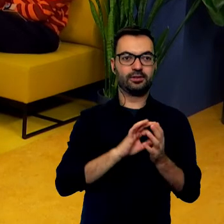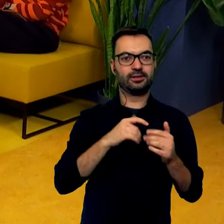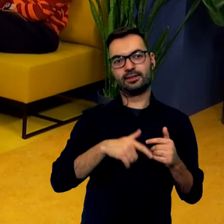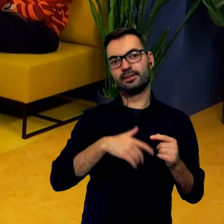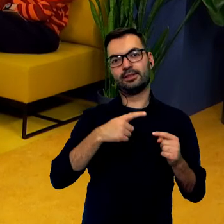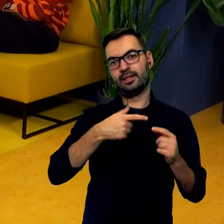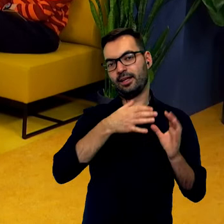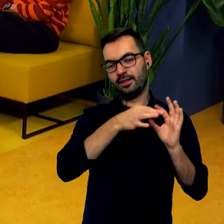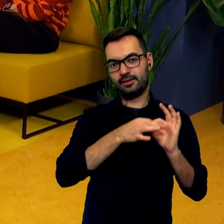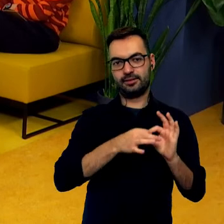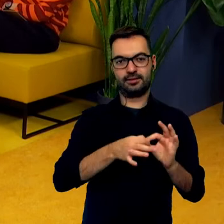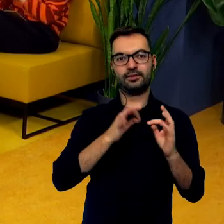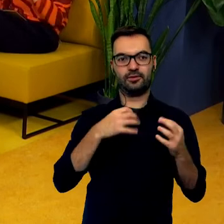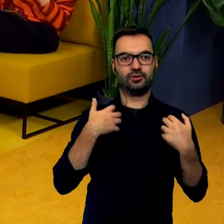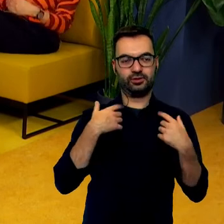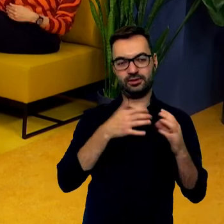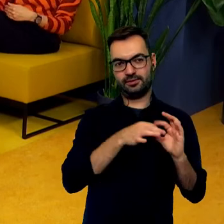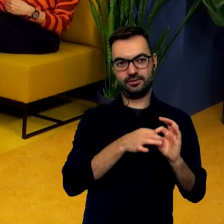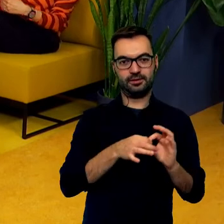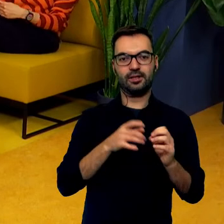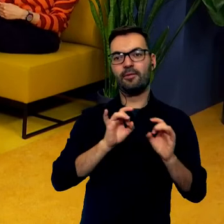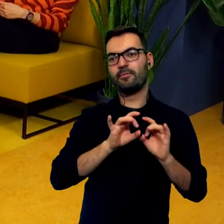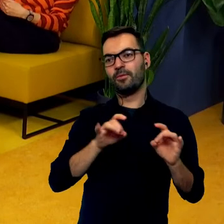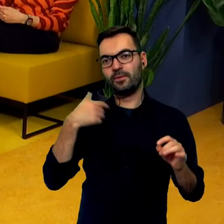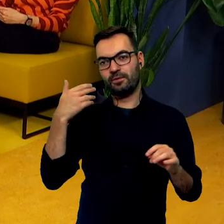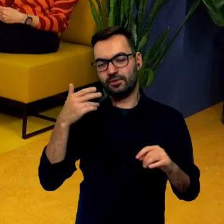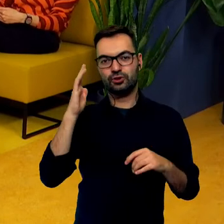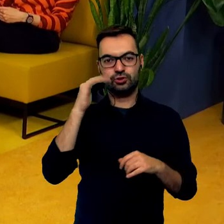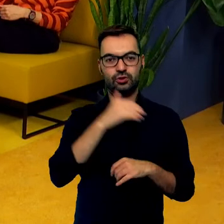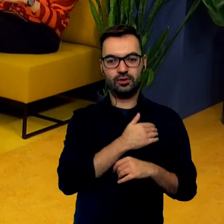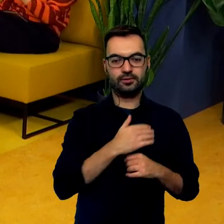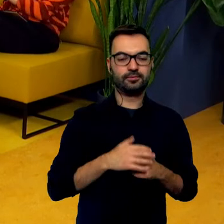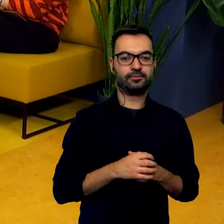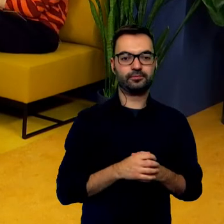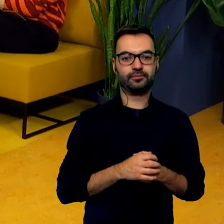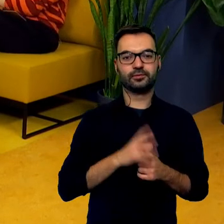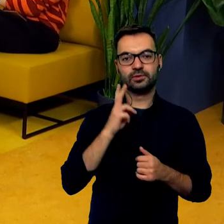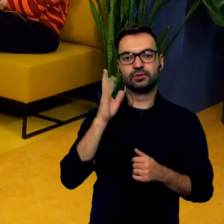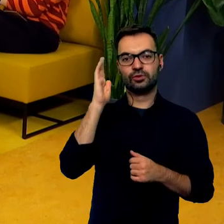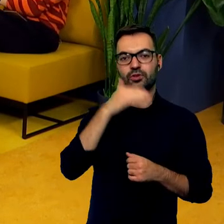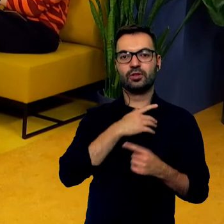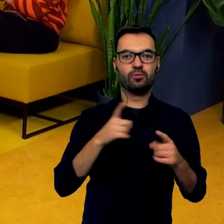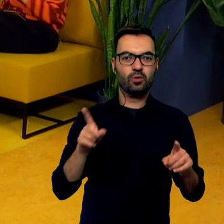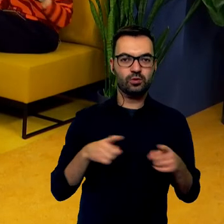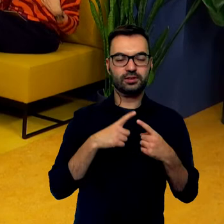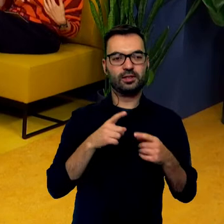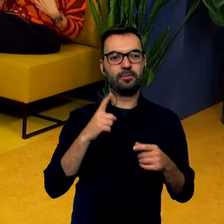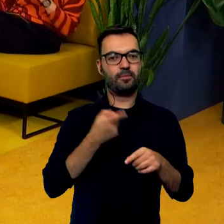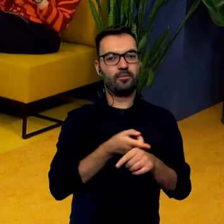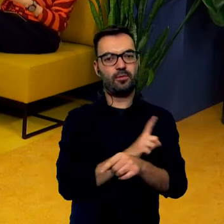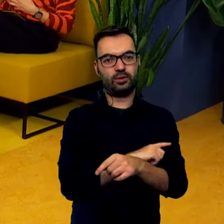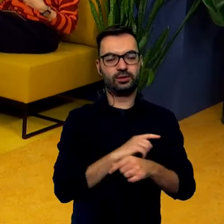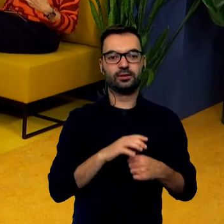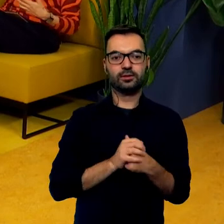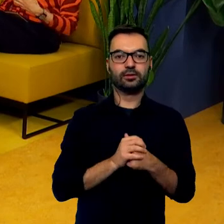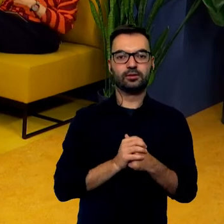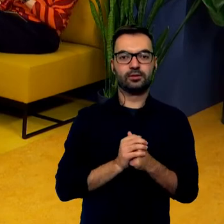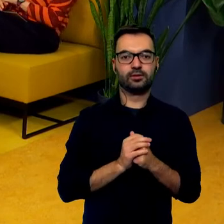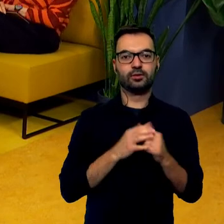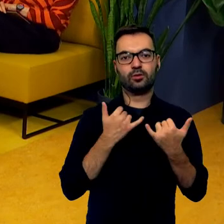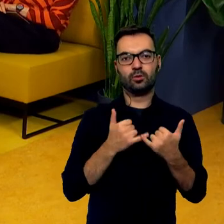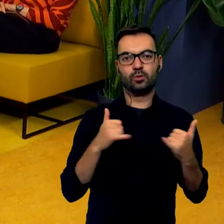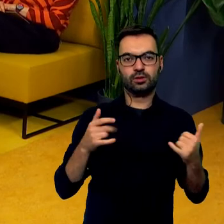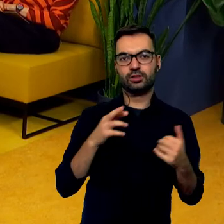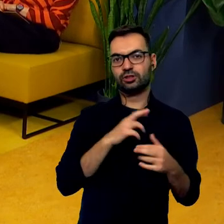kolejne lata twojego życia i profesorowie w szkole i ktoś w szkole muzycznej w Poznaniu i